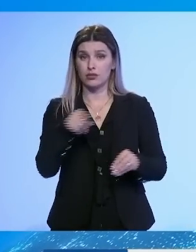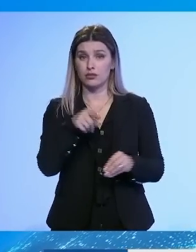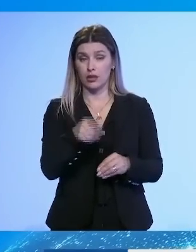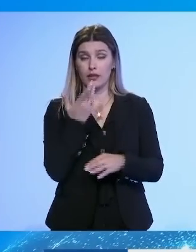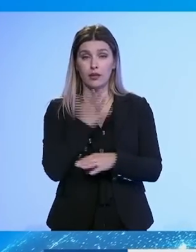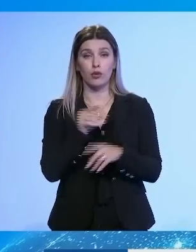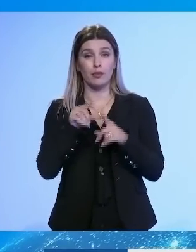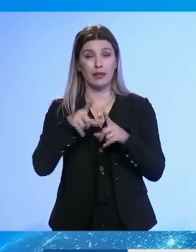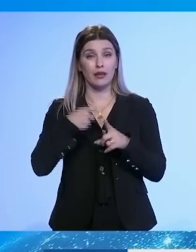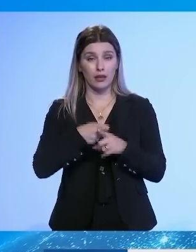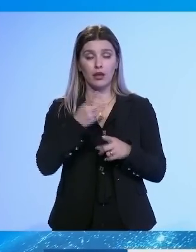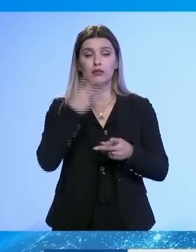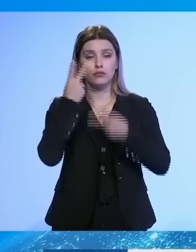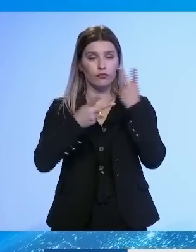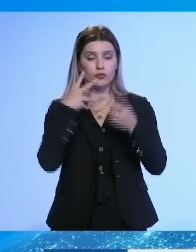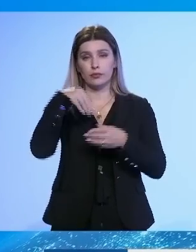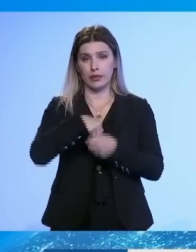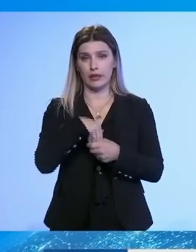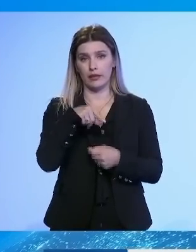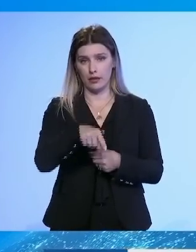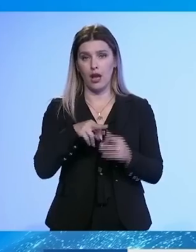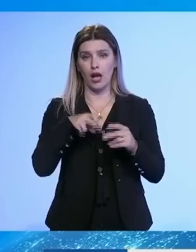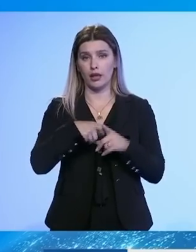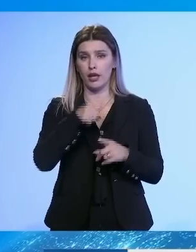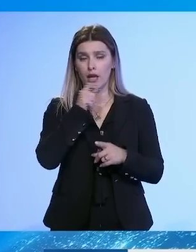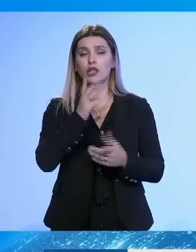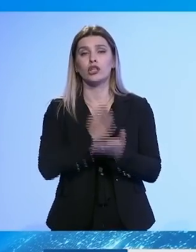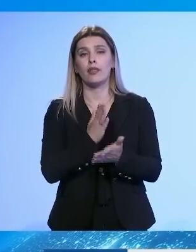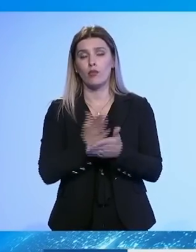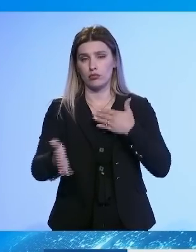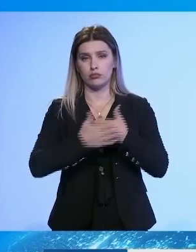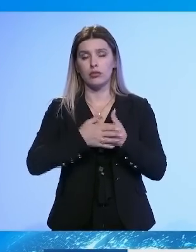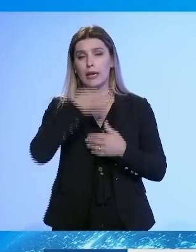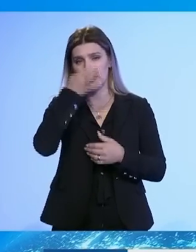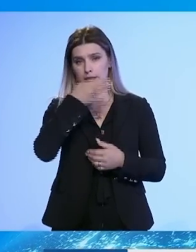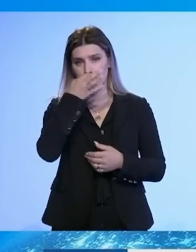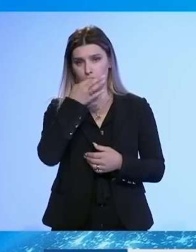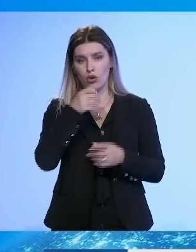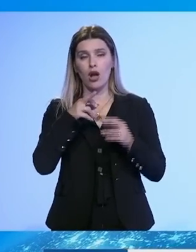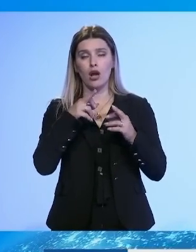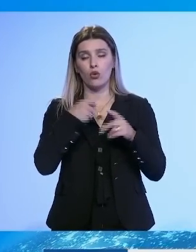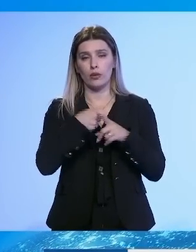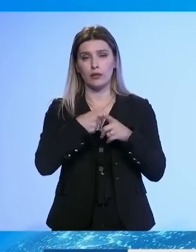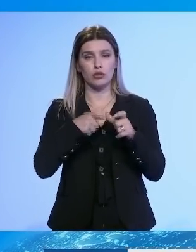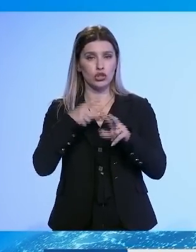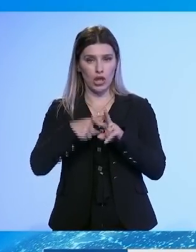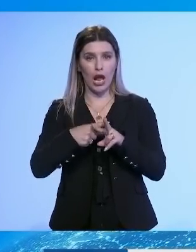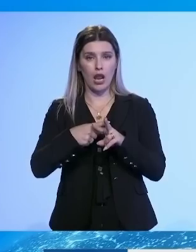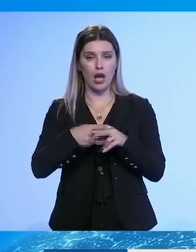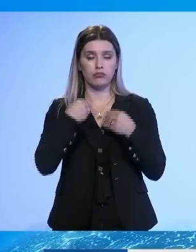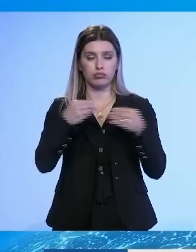Komisionit për mbikëqyrjen e Agjencisë për Inteligjencë, në të cilën me dyert të mbyllura raportoi inspektori i AKI-s Kujtim Shala për inspektimin e